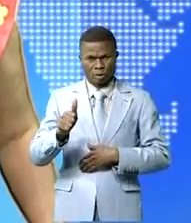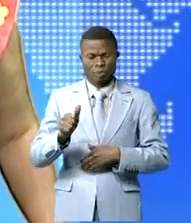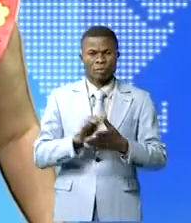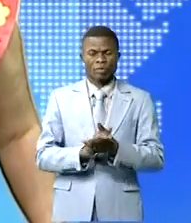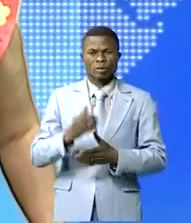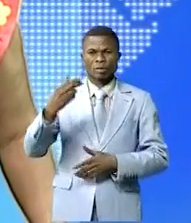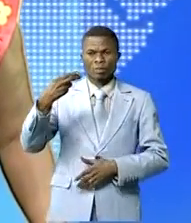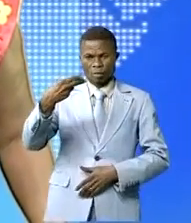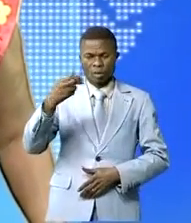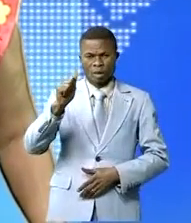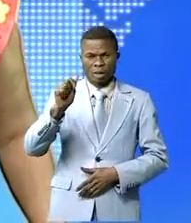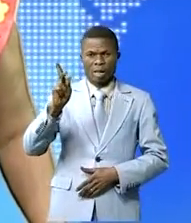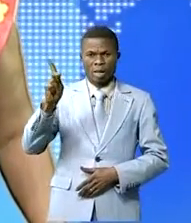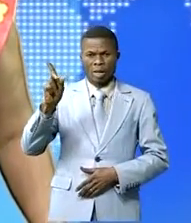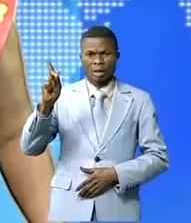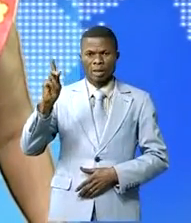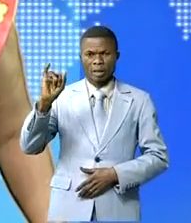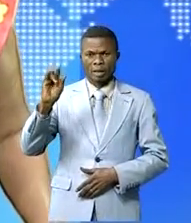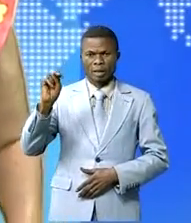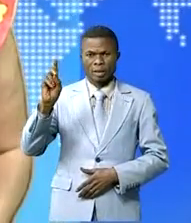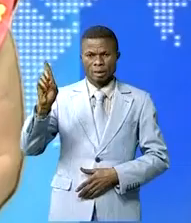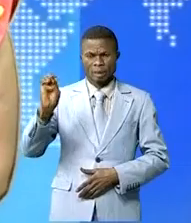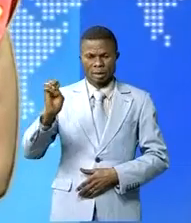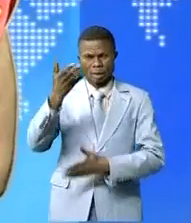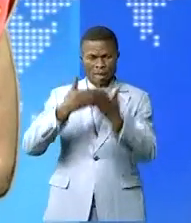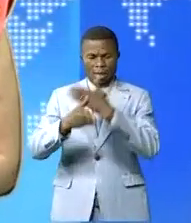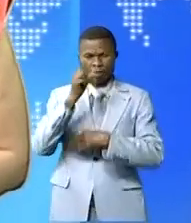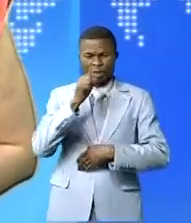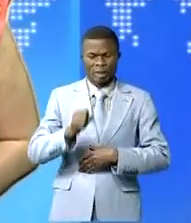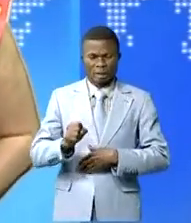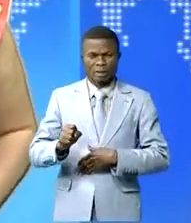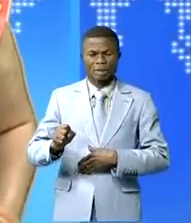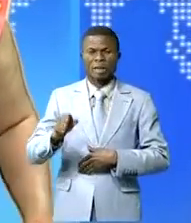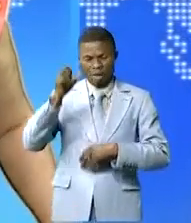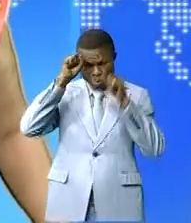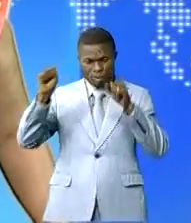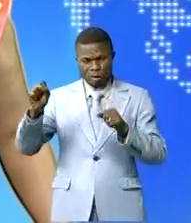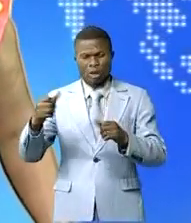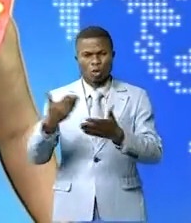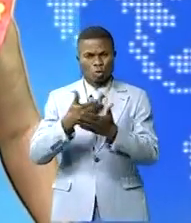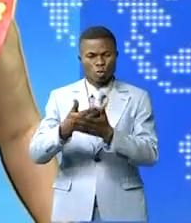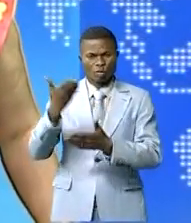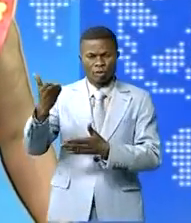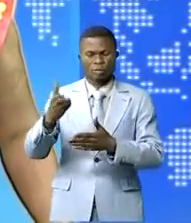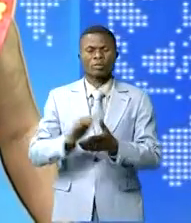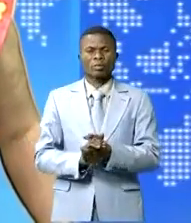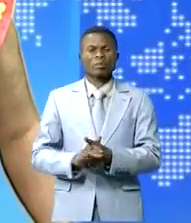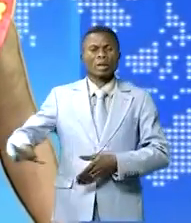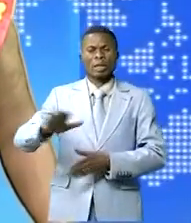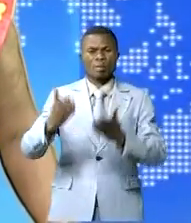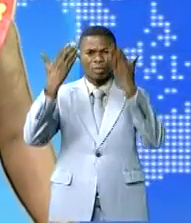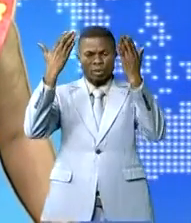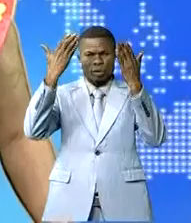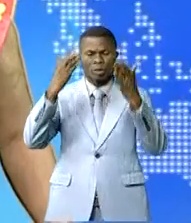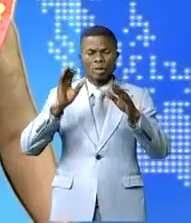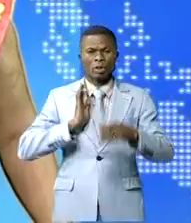Al-Kaïndé, c'est le nouveau président zambien qui succède Edgar Lungu. Une cérémonie de passation des pouvoirs aux couleurs zambiennes à laquelle a pris